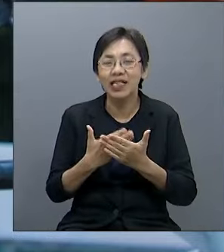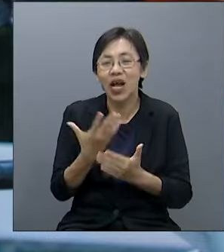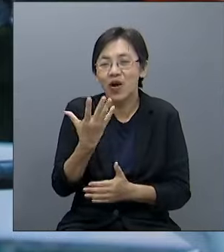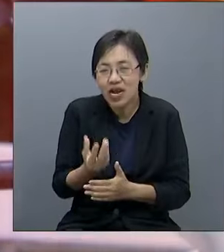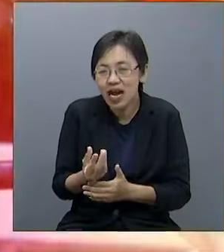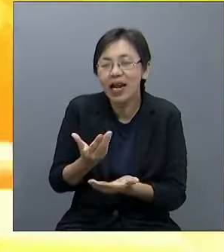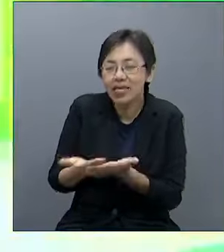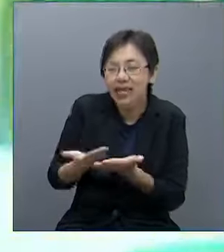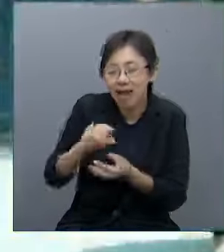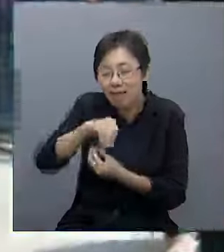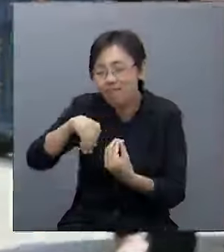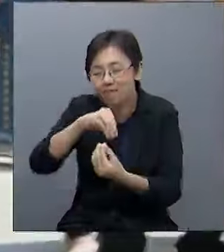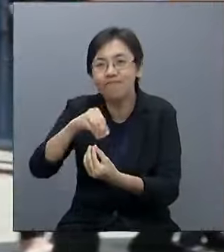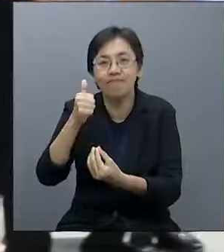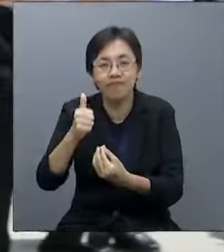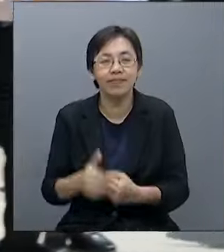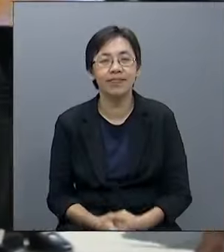ครับ